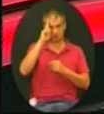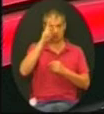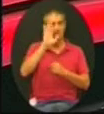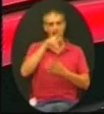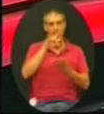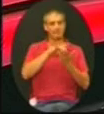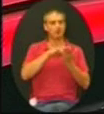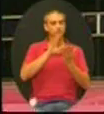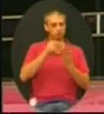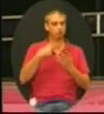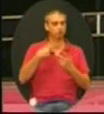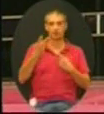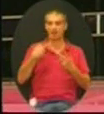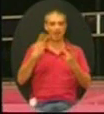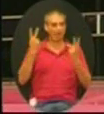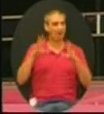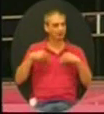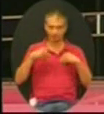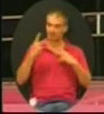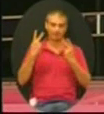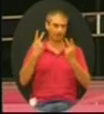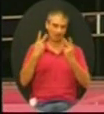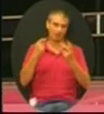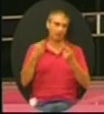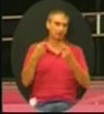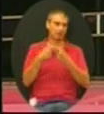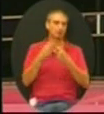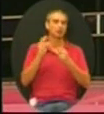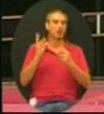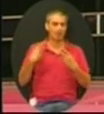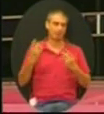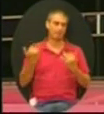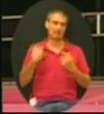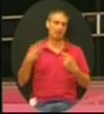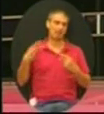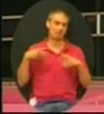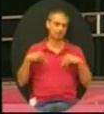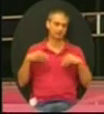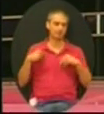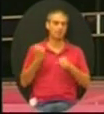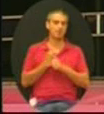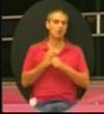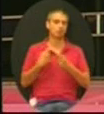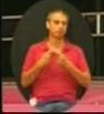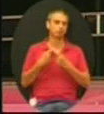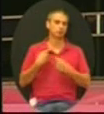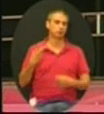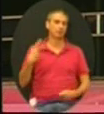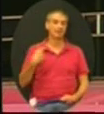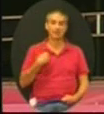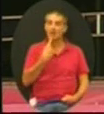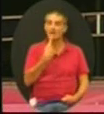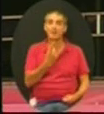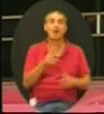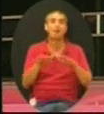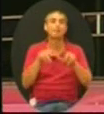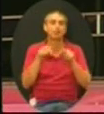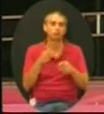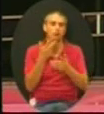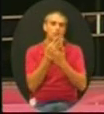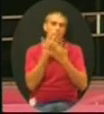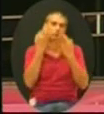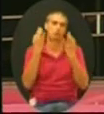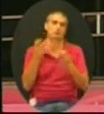גם במקומות שיש בינינו חוסר הסכמה, הם בעיקר מקומות של הסכמה, זאת פעילות משותפת, אני חושבת שהאמירה בממשלה הזאת היא